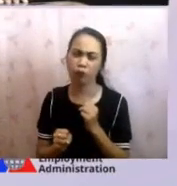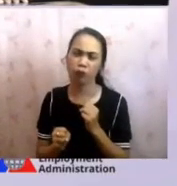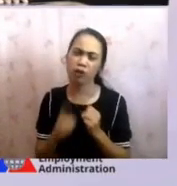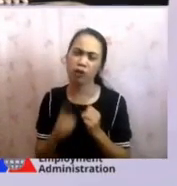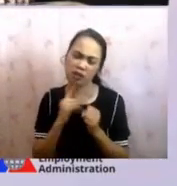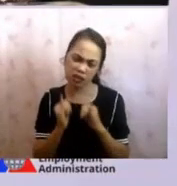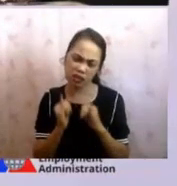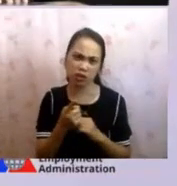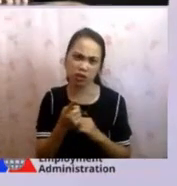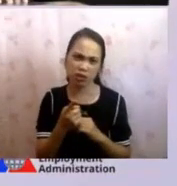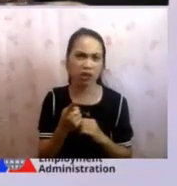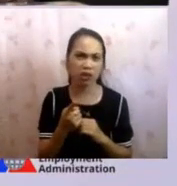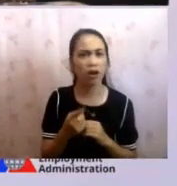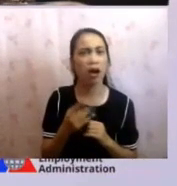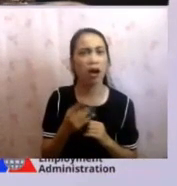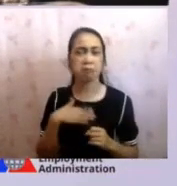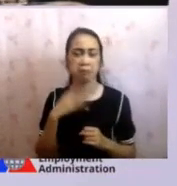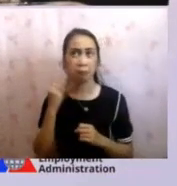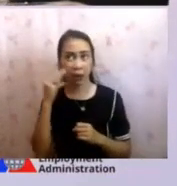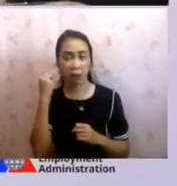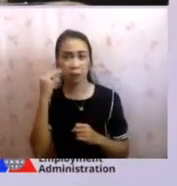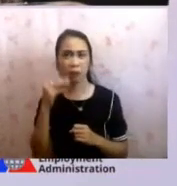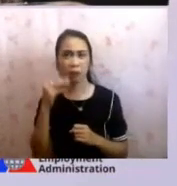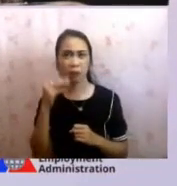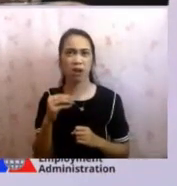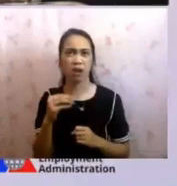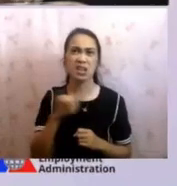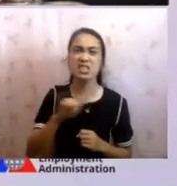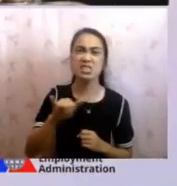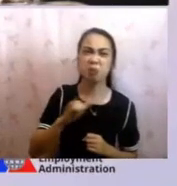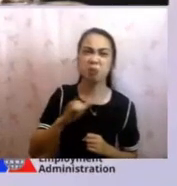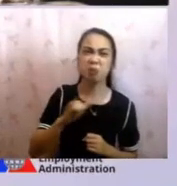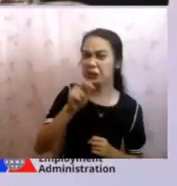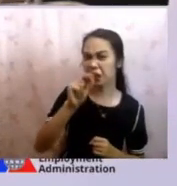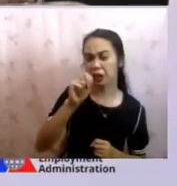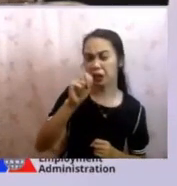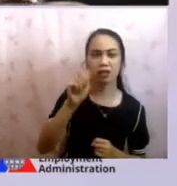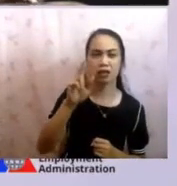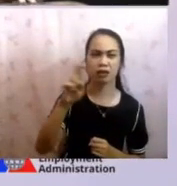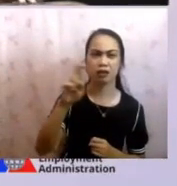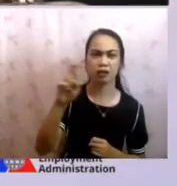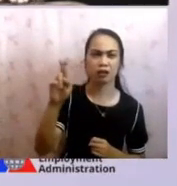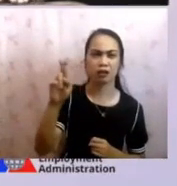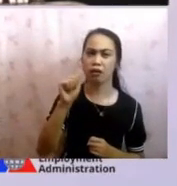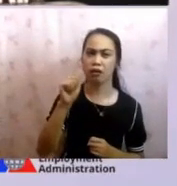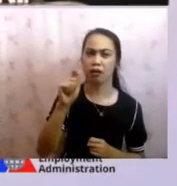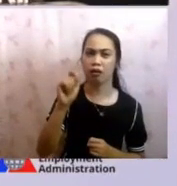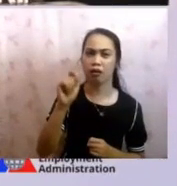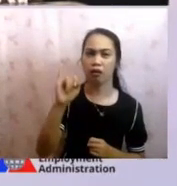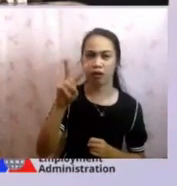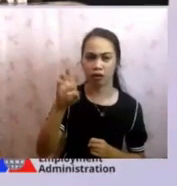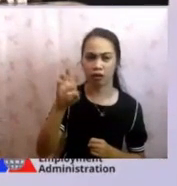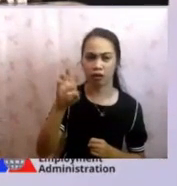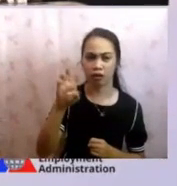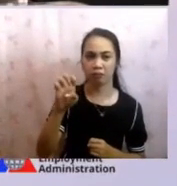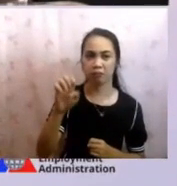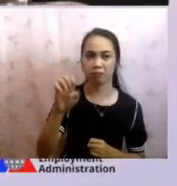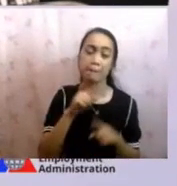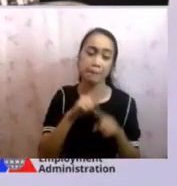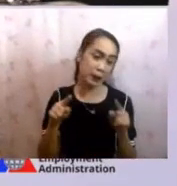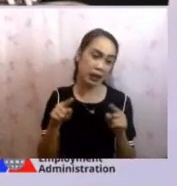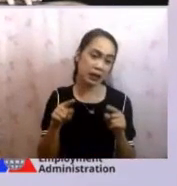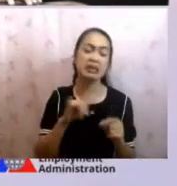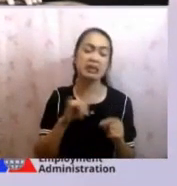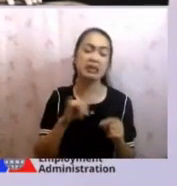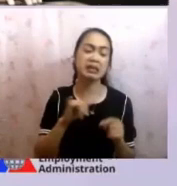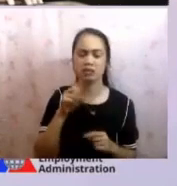iyahang kuan. Kind of, pero dili bitaw ka nang ingon nga, I am assisting the manager and so on and so forth. So, dili siya ingon ana nga kind of